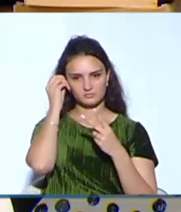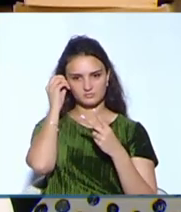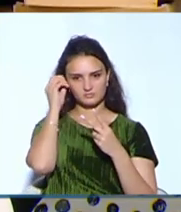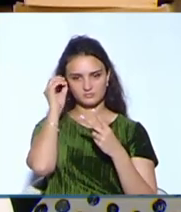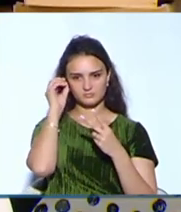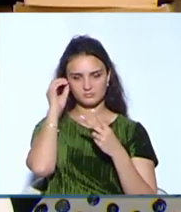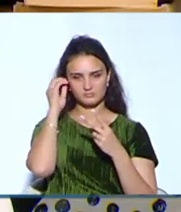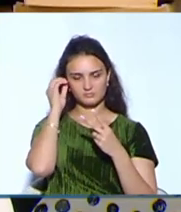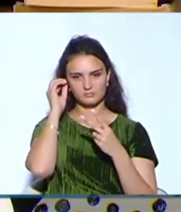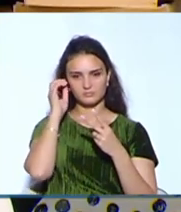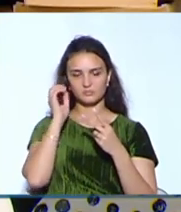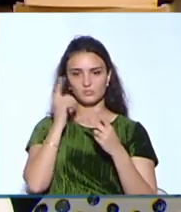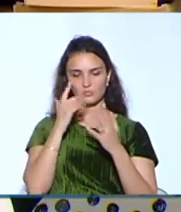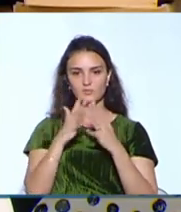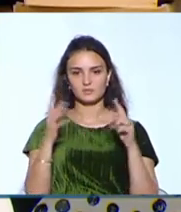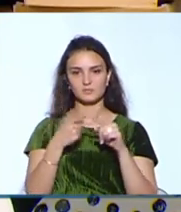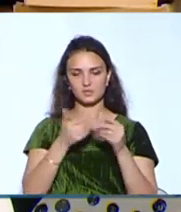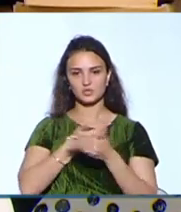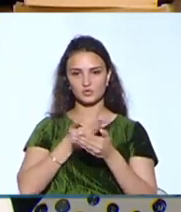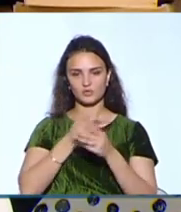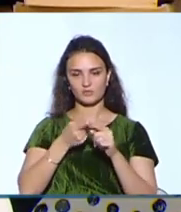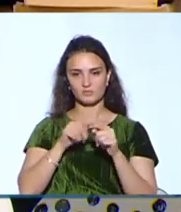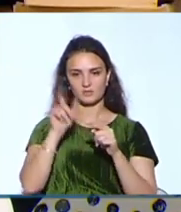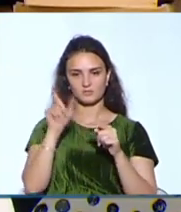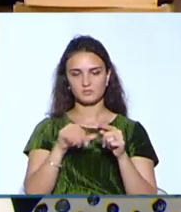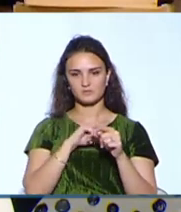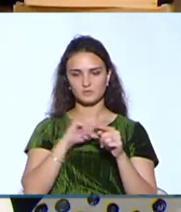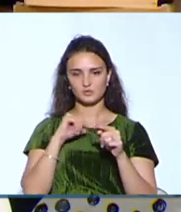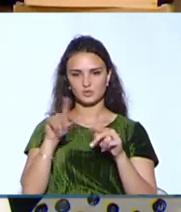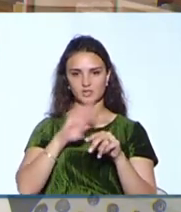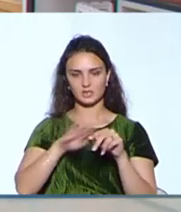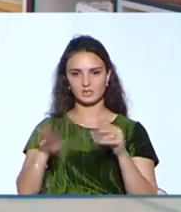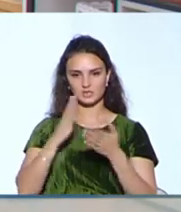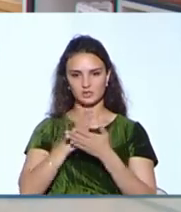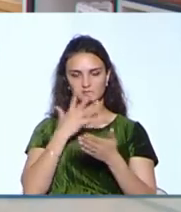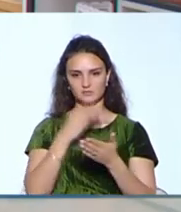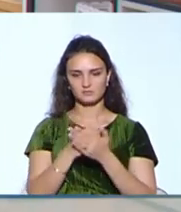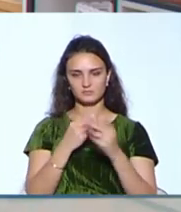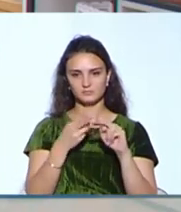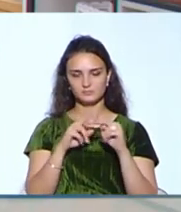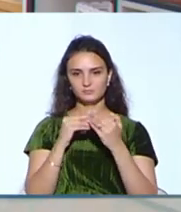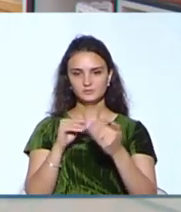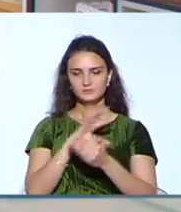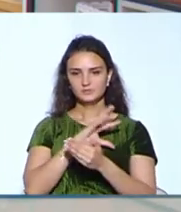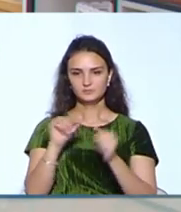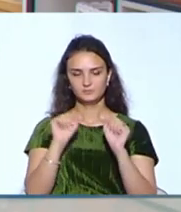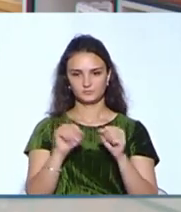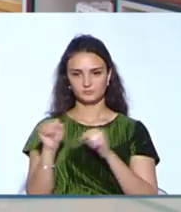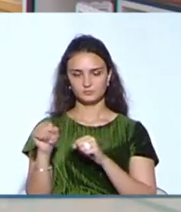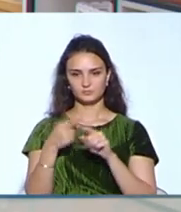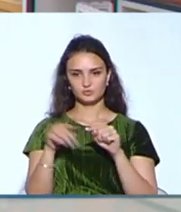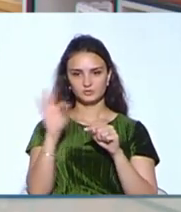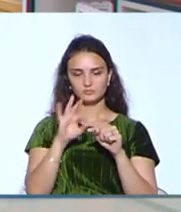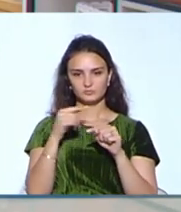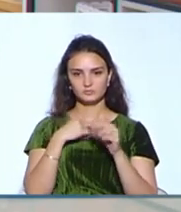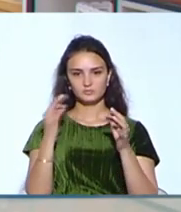მაგრამ უმეტესწილად ეს არის ის ცხოვრება, რომელიც ადამიანს შენს გარეშე აქვს. ამიტომ მისი ყველა შესაძლებლობების